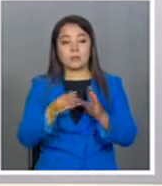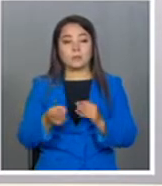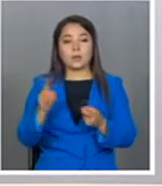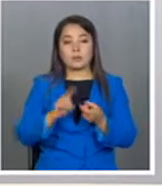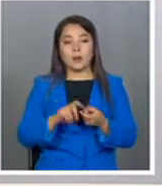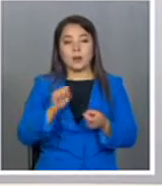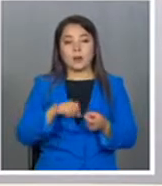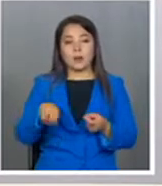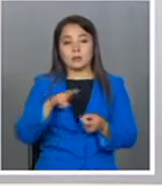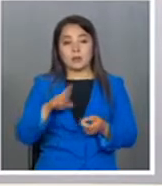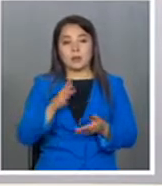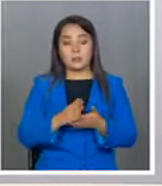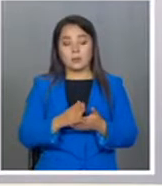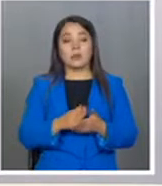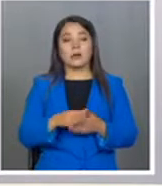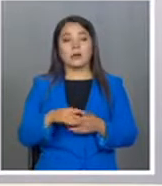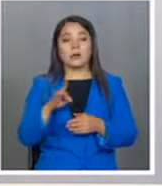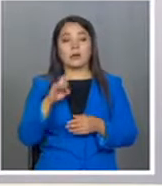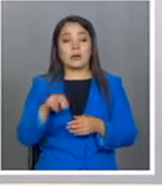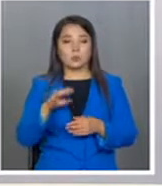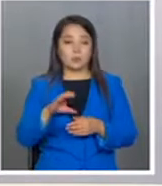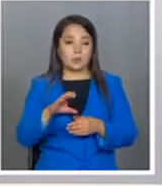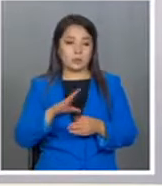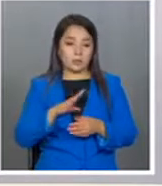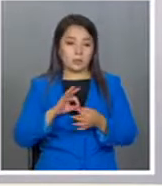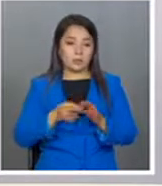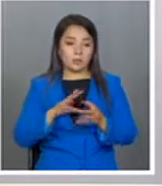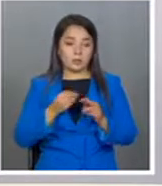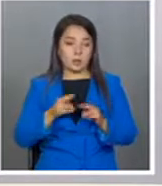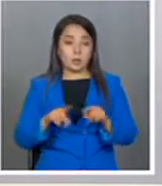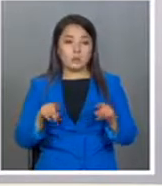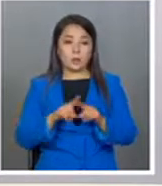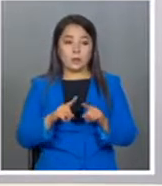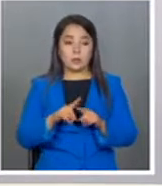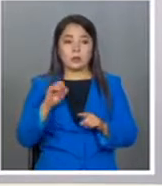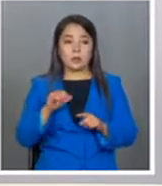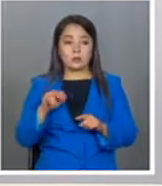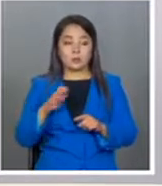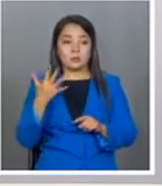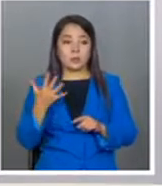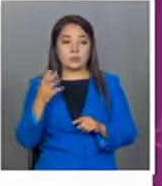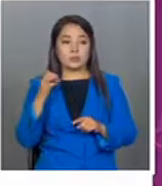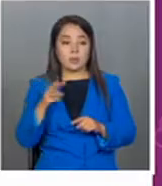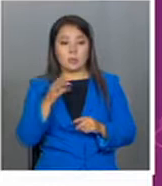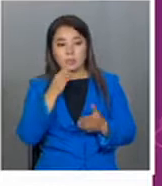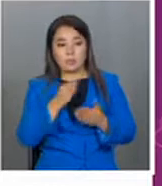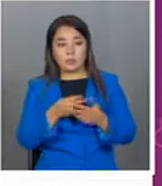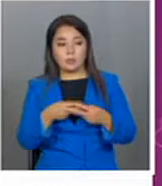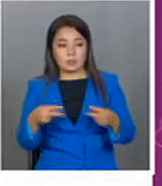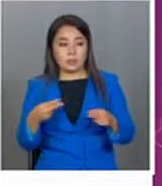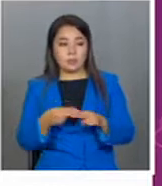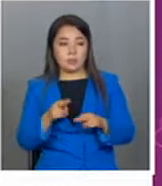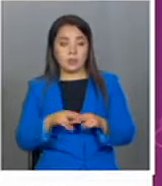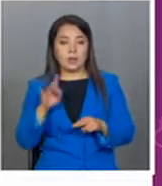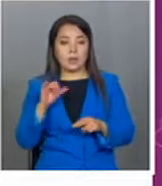осы дөңгелектің радиусы болады. Демек, бұл жерде дөңгелектің де радиусы 5 сантиметрге тең екен. Енді осы радиустың